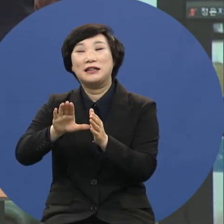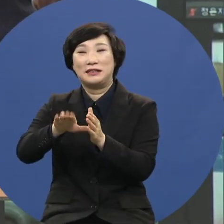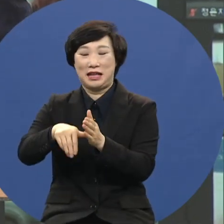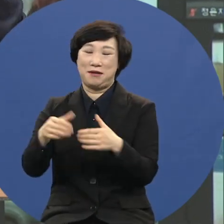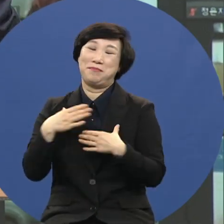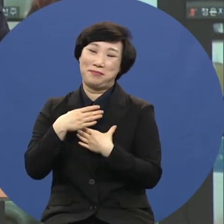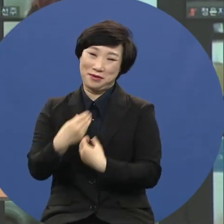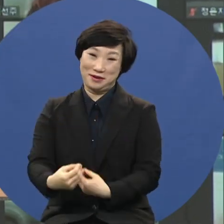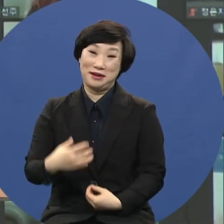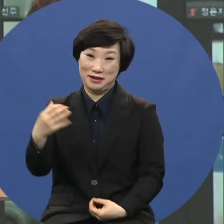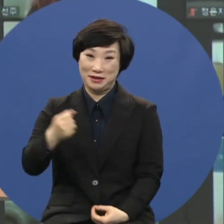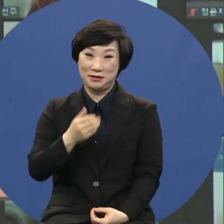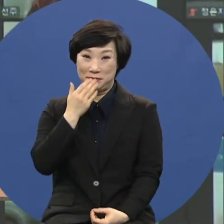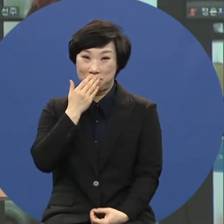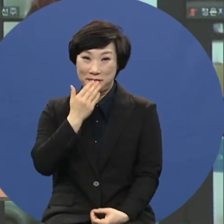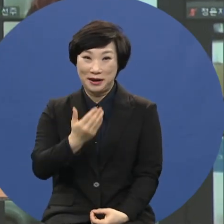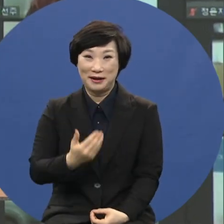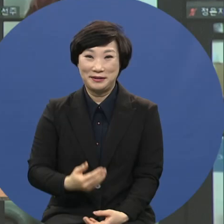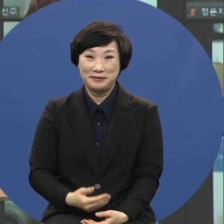됩니다.